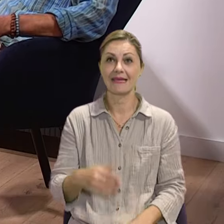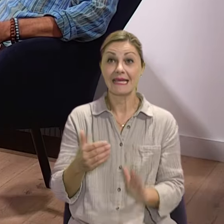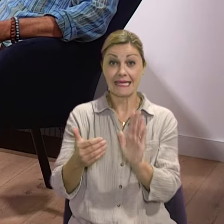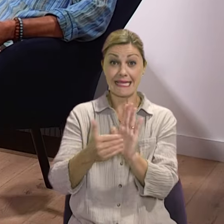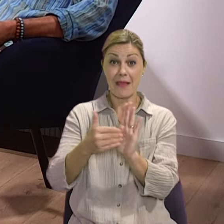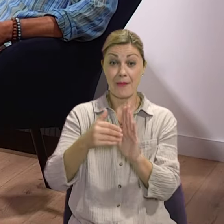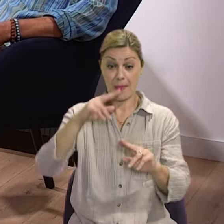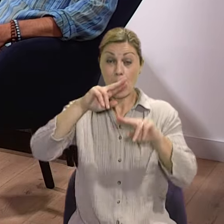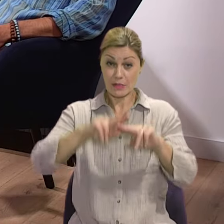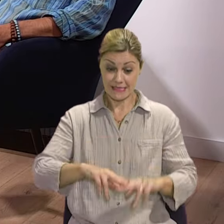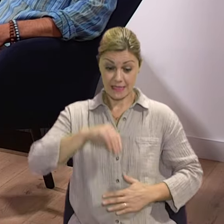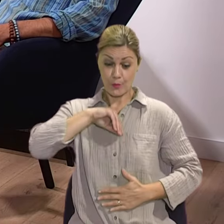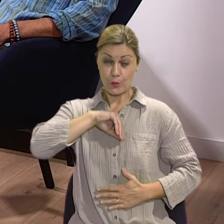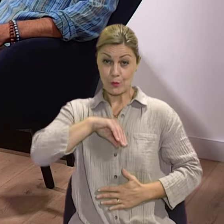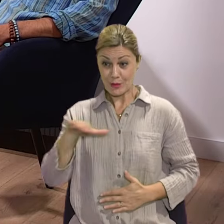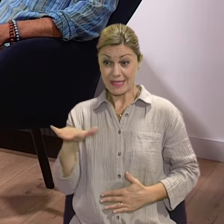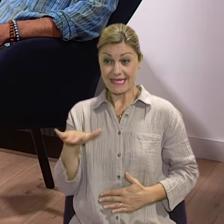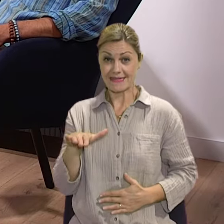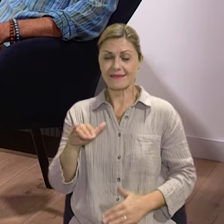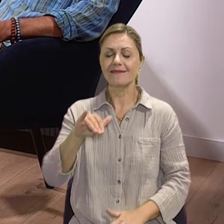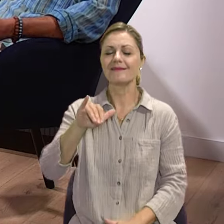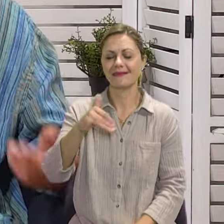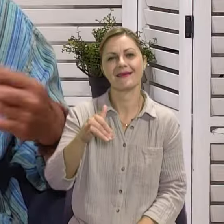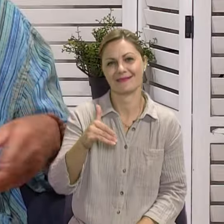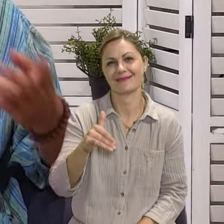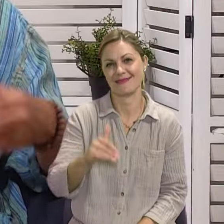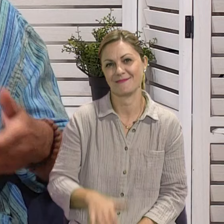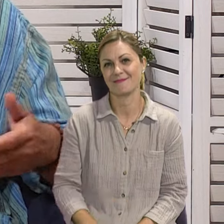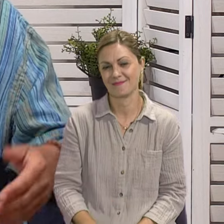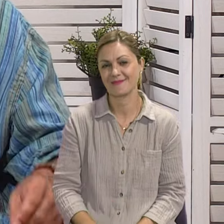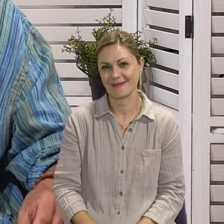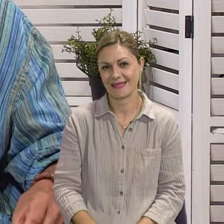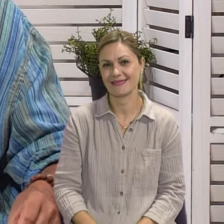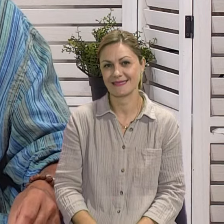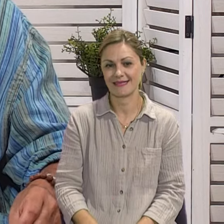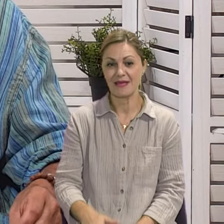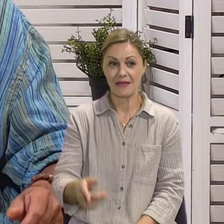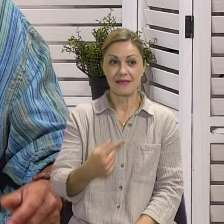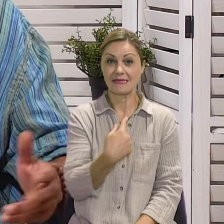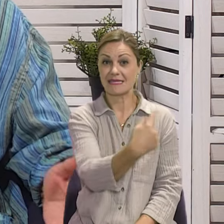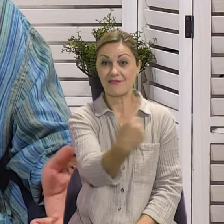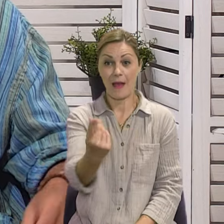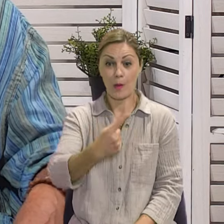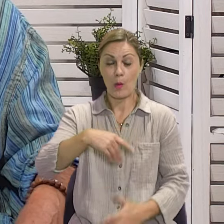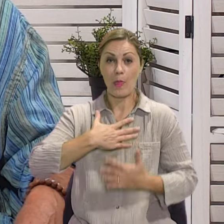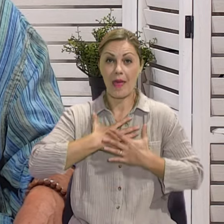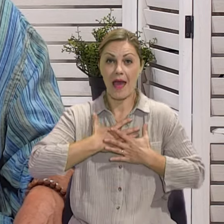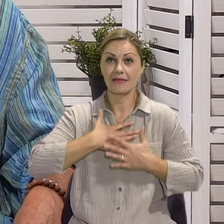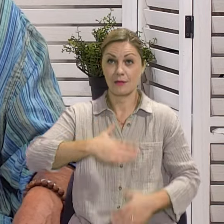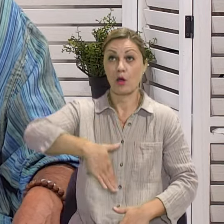dijete. Ja mislim da je to jedino. To, ja mislim da svi mi radimo na tome. I glazba je